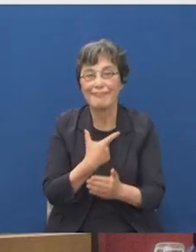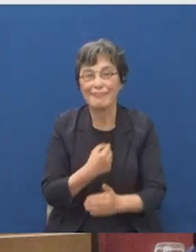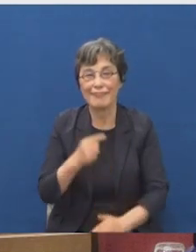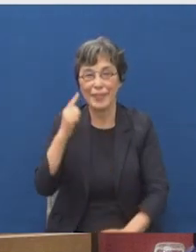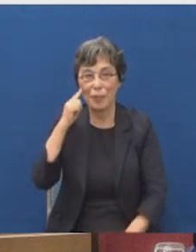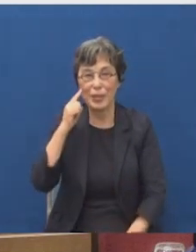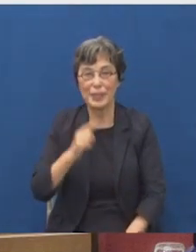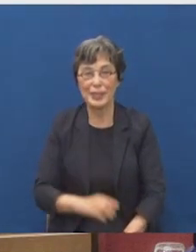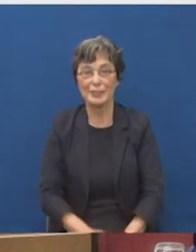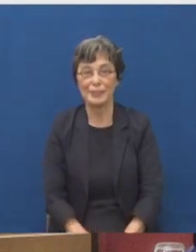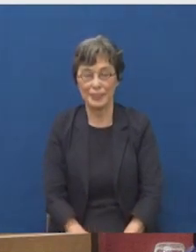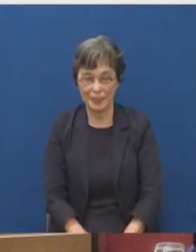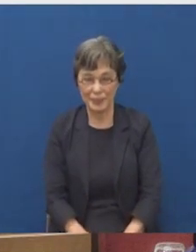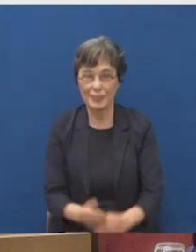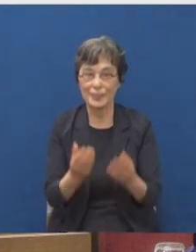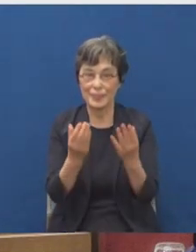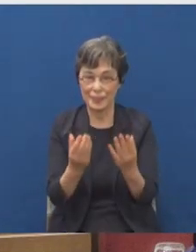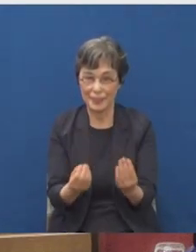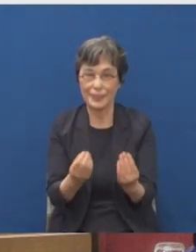げます。